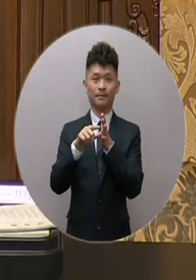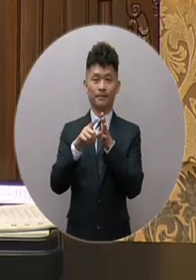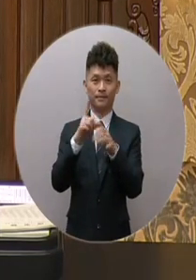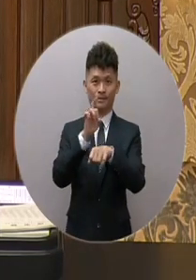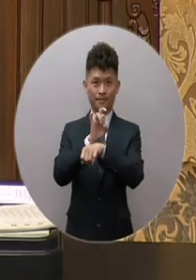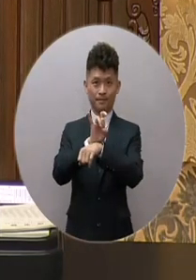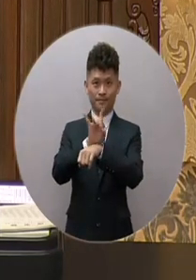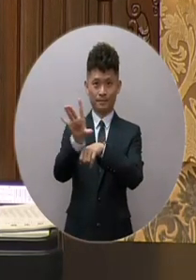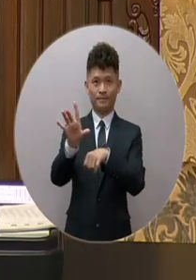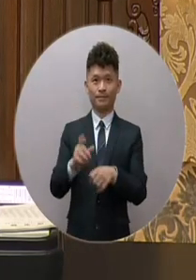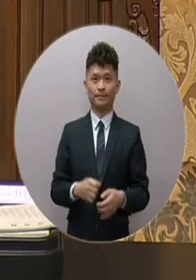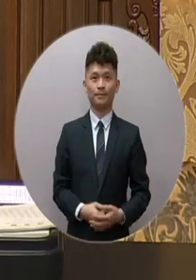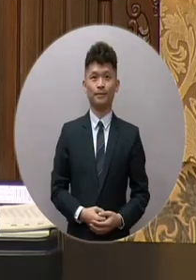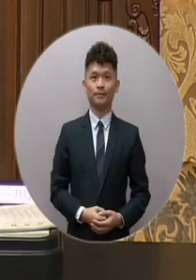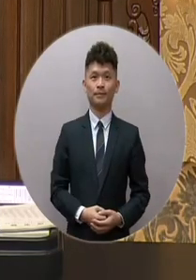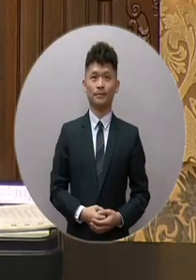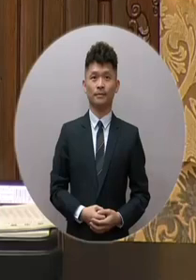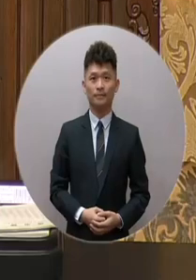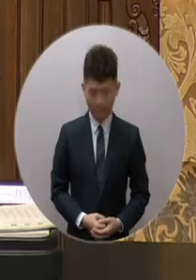为15分钟。